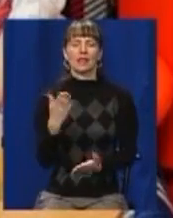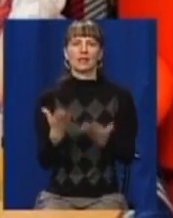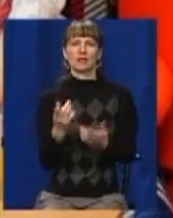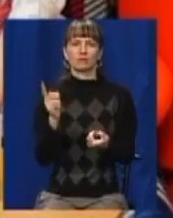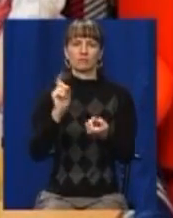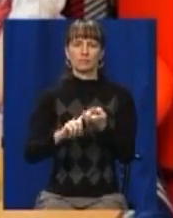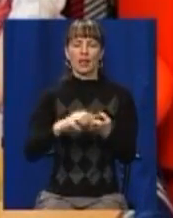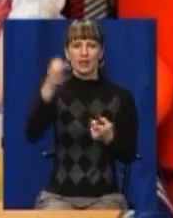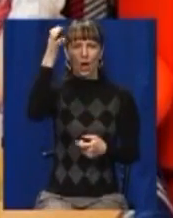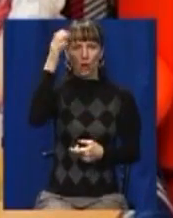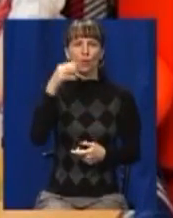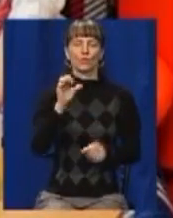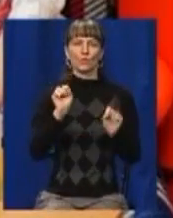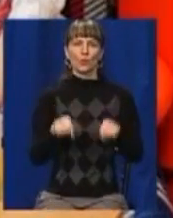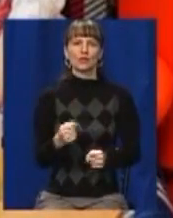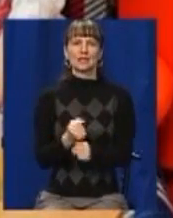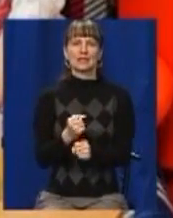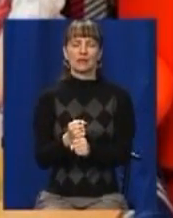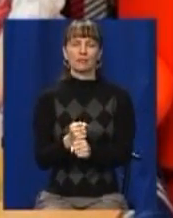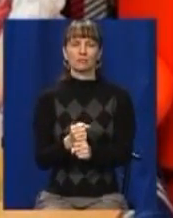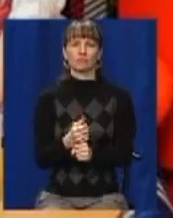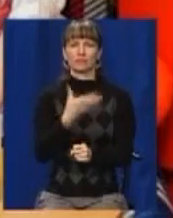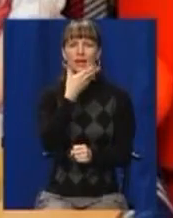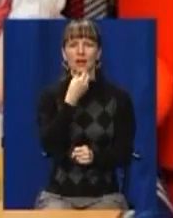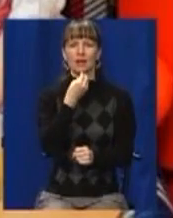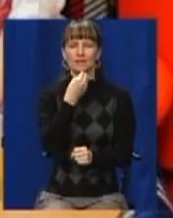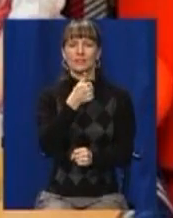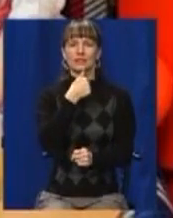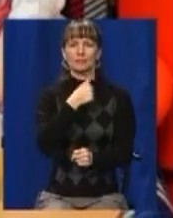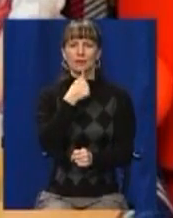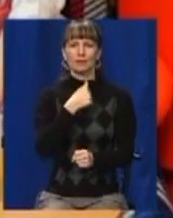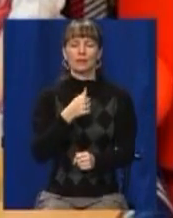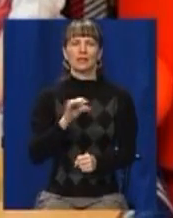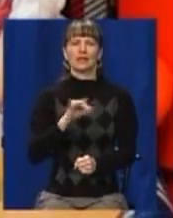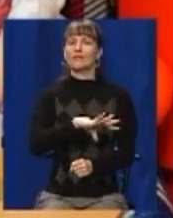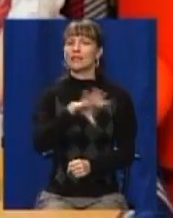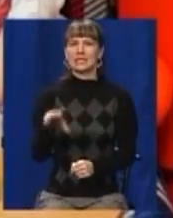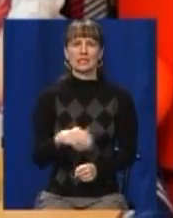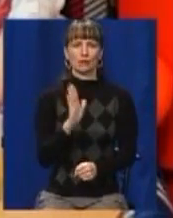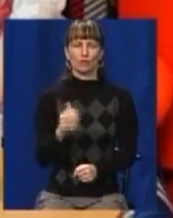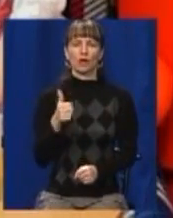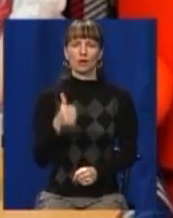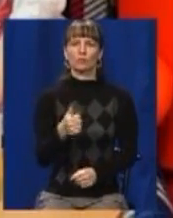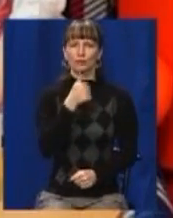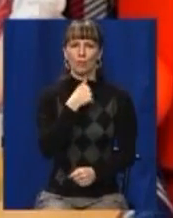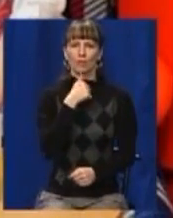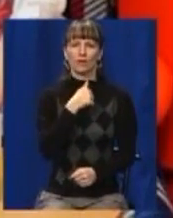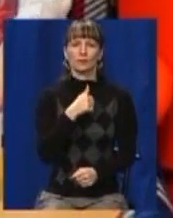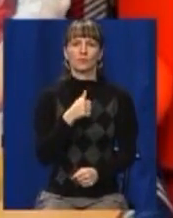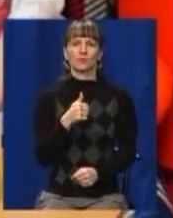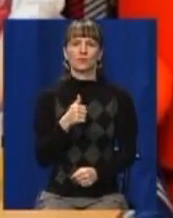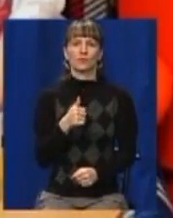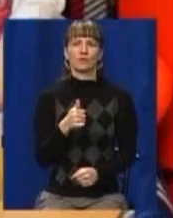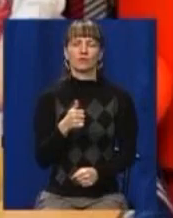підключити науку, то можна зробити ефектний такий експеримент і все буде добре. Спробуємо? Так.